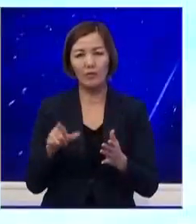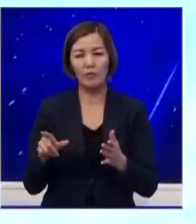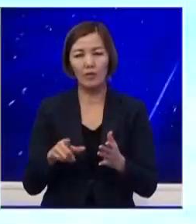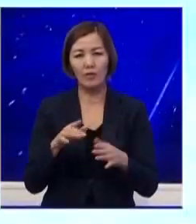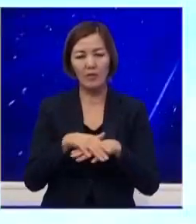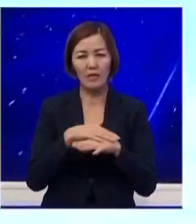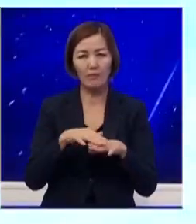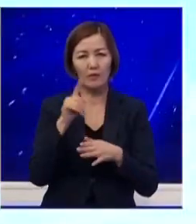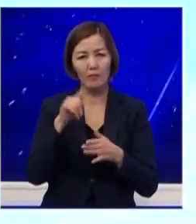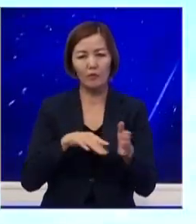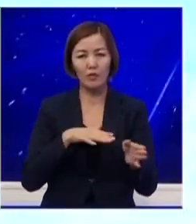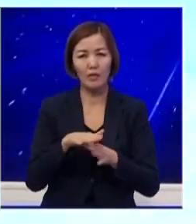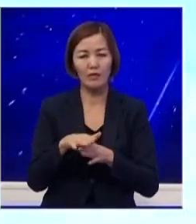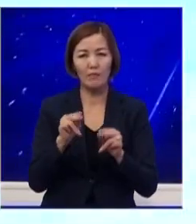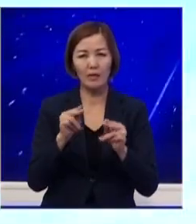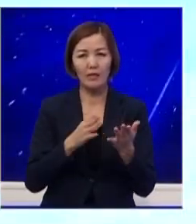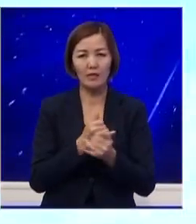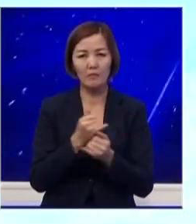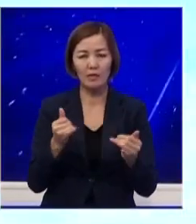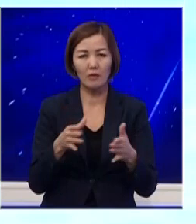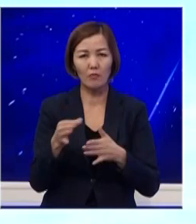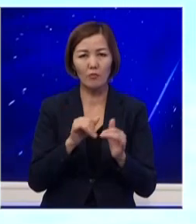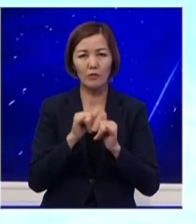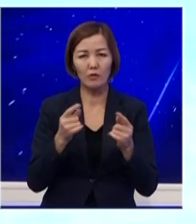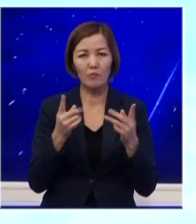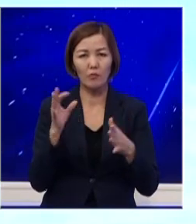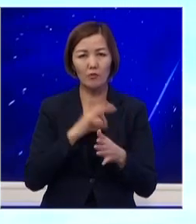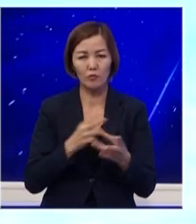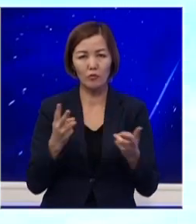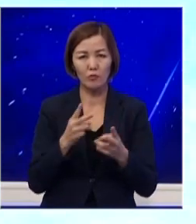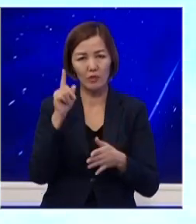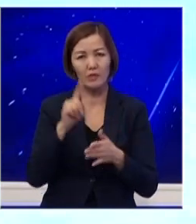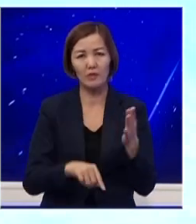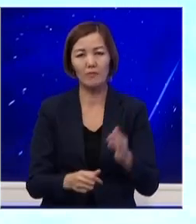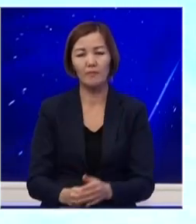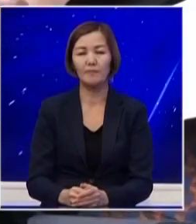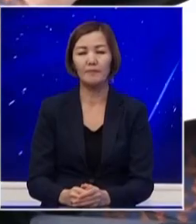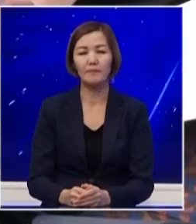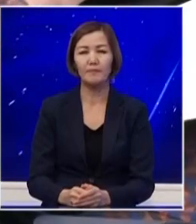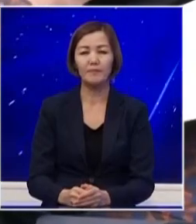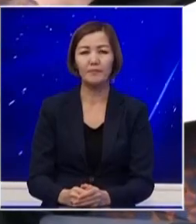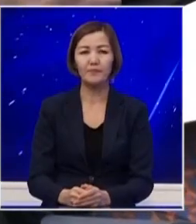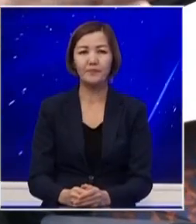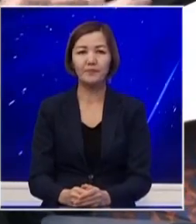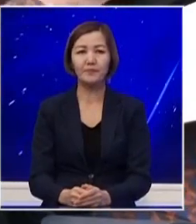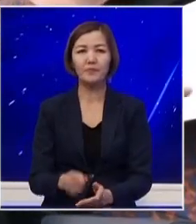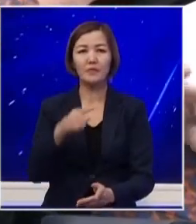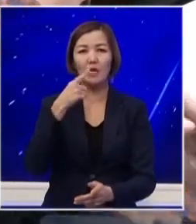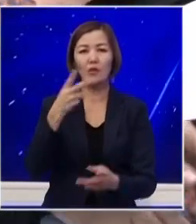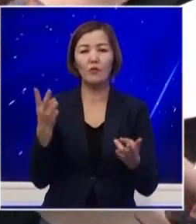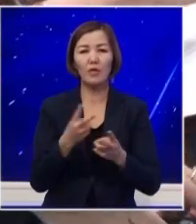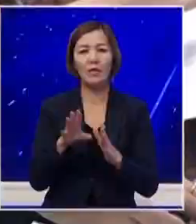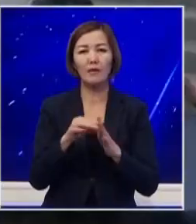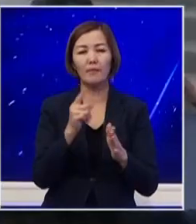ақтап, отанымызға адал қызмет етіп, облысымыздың дамуына өз үлестерін қосады деп тәміл сенемін. Айта кетейік, сайлау нәтижесінде